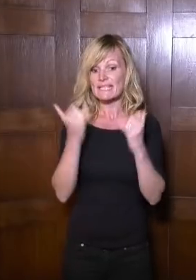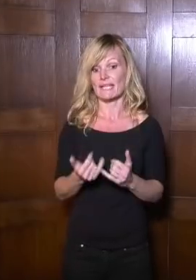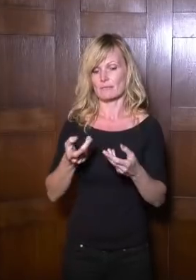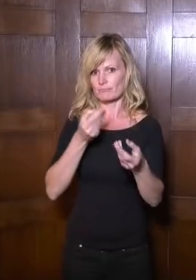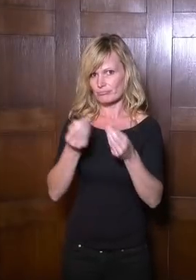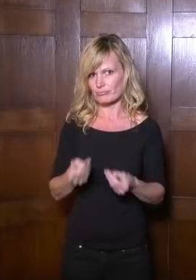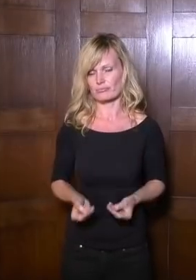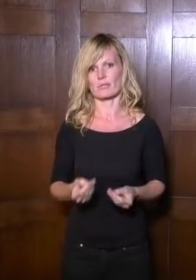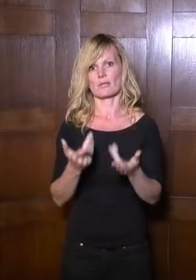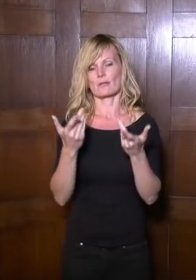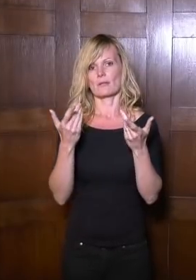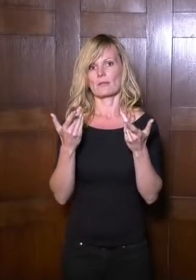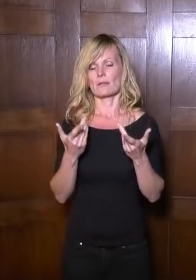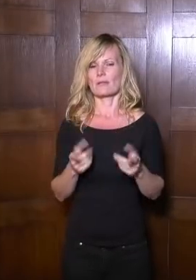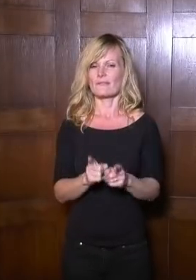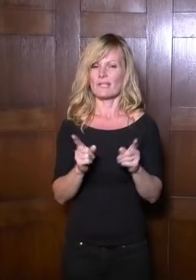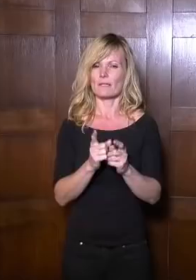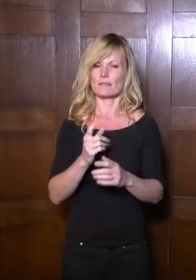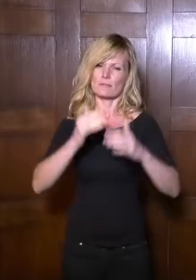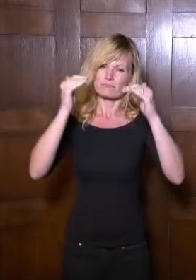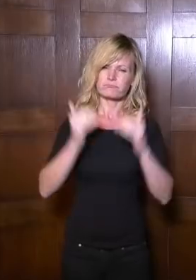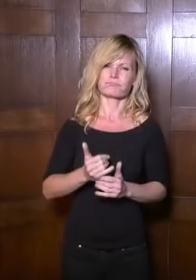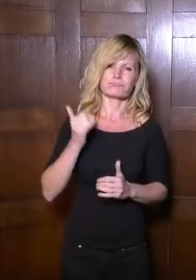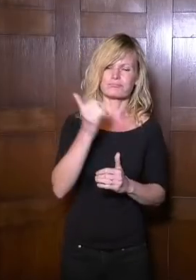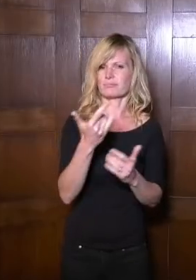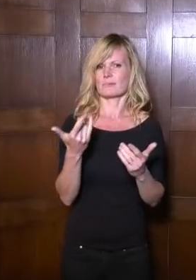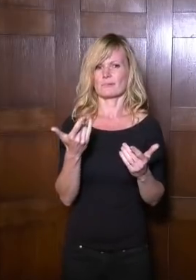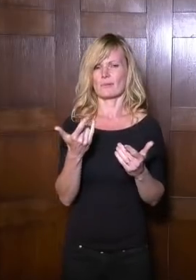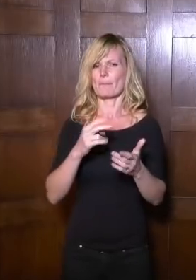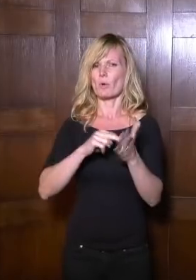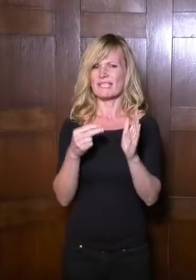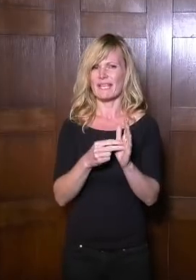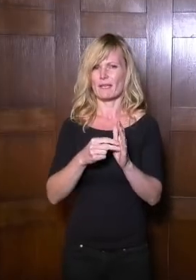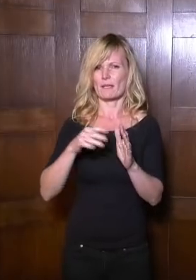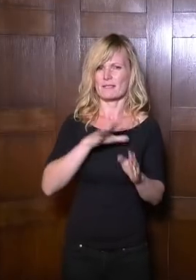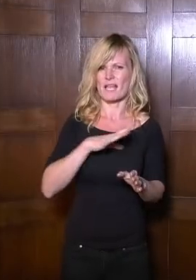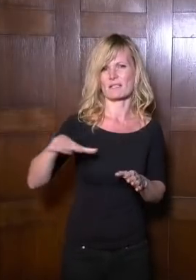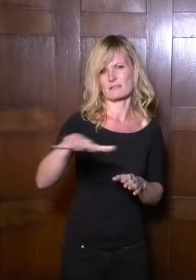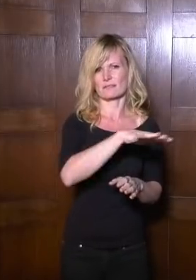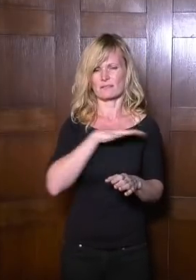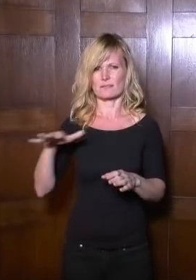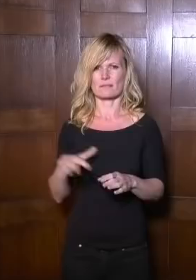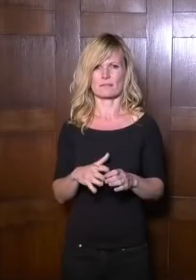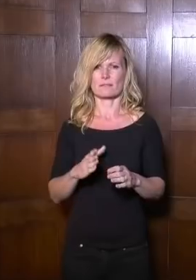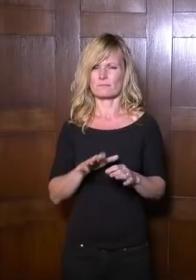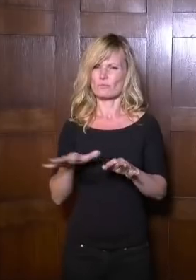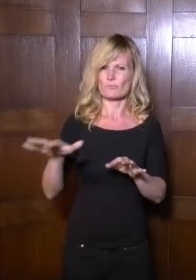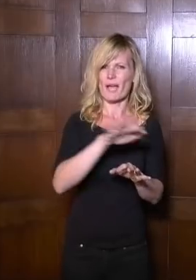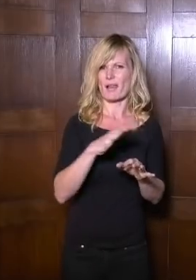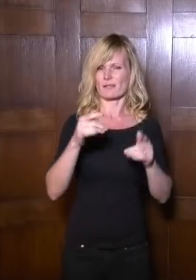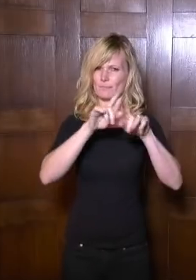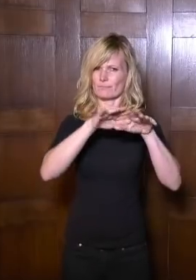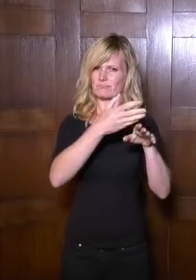Tour de raison durch die sächsische Politik, also weit über das hinaus, was die Rechtsverordnung jetzt künftig bringen wird. War ja auch gut so, dass das